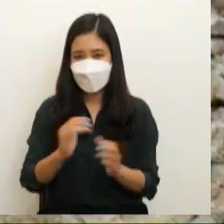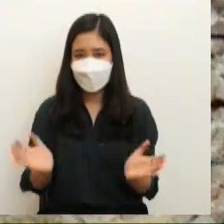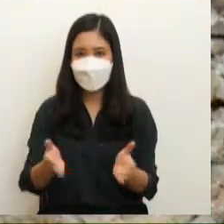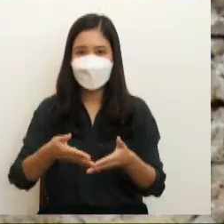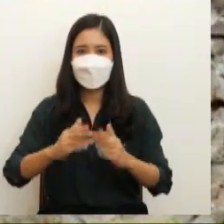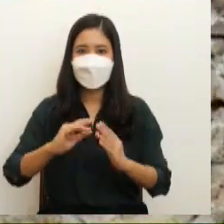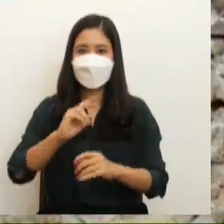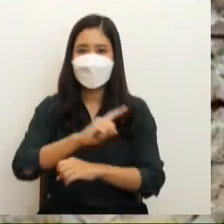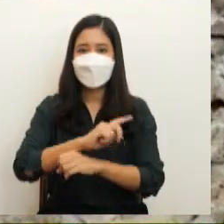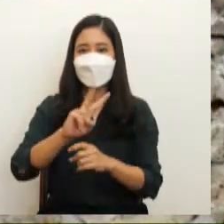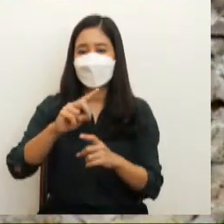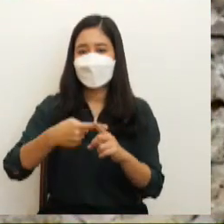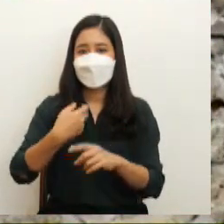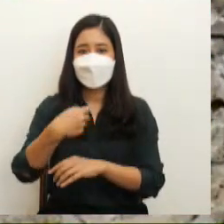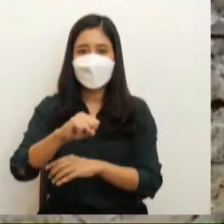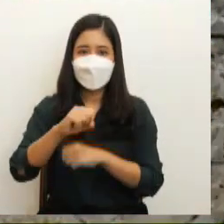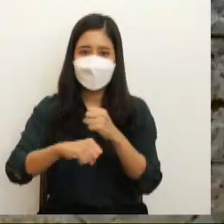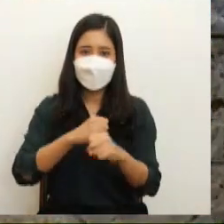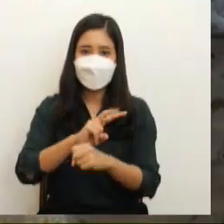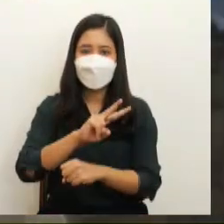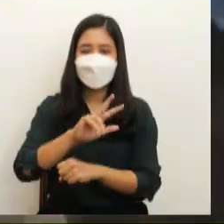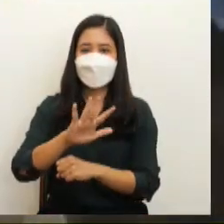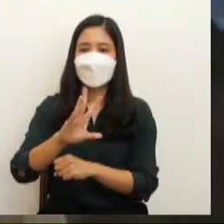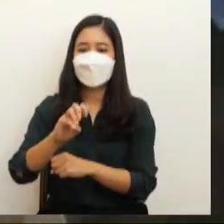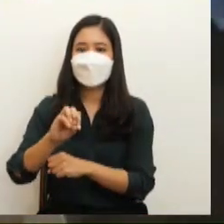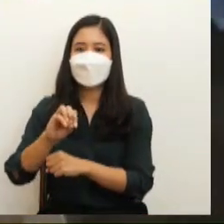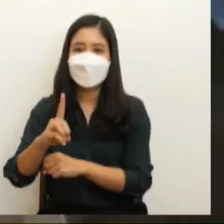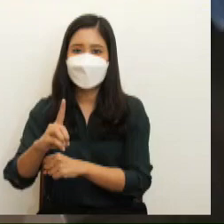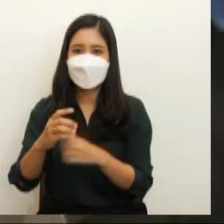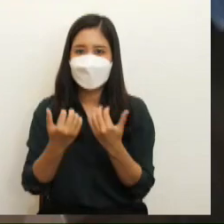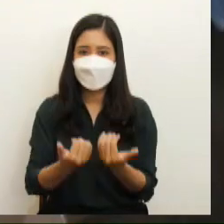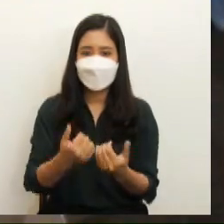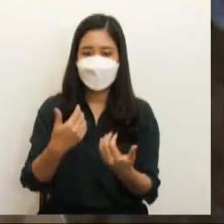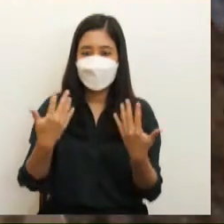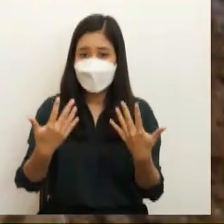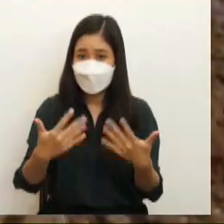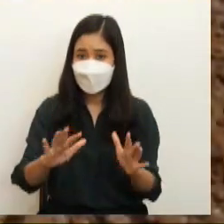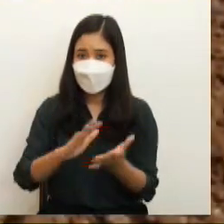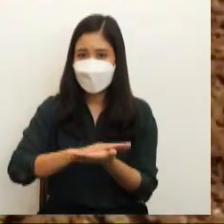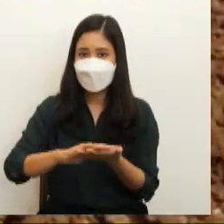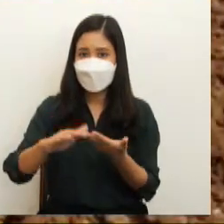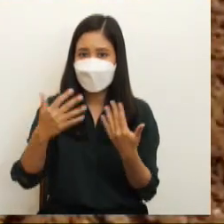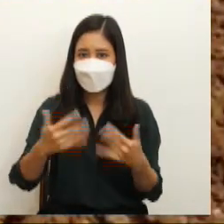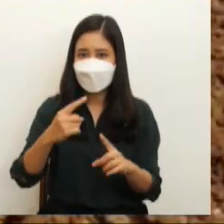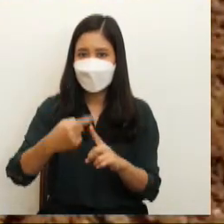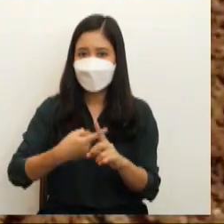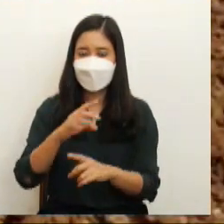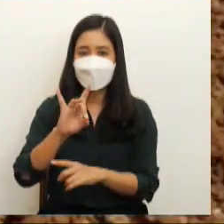แต่วันที่2ตุลาคมพ.ศ. 2561ปัจจุบันใกล้เสร็จสมบูรณ์แล้วในเดือนสิงหาคม